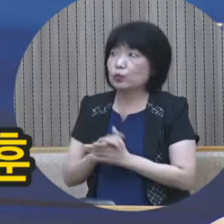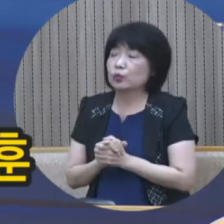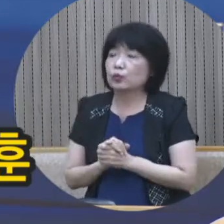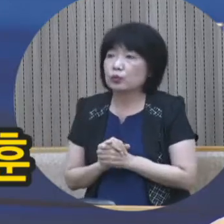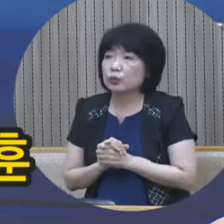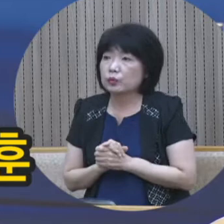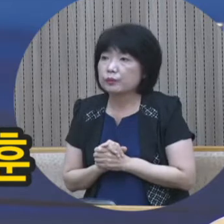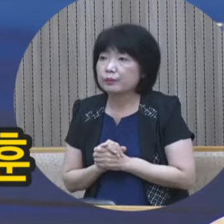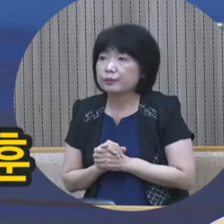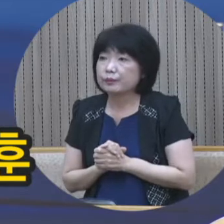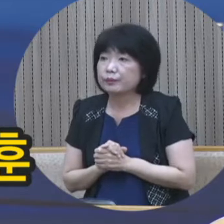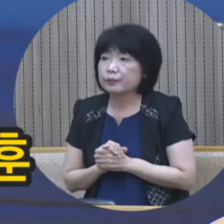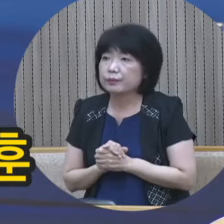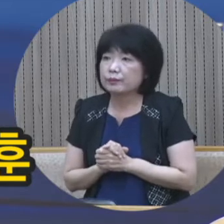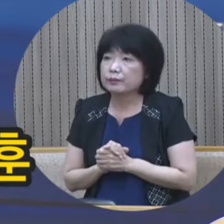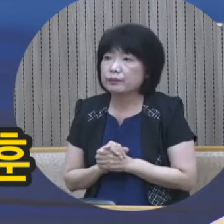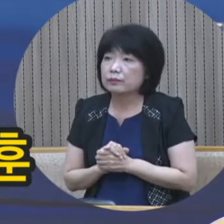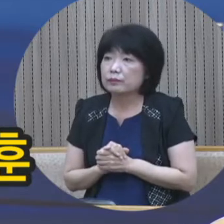교훈.